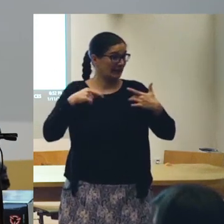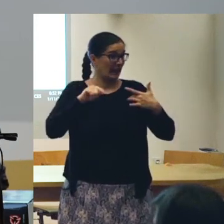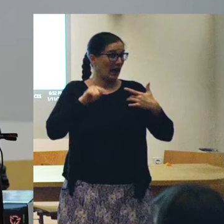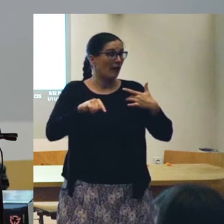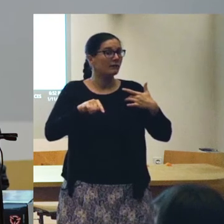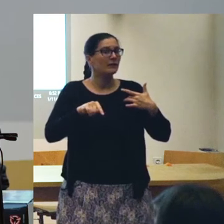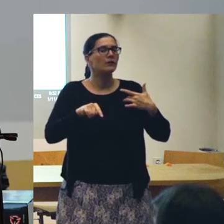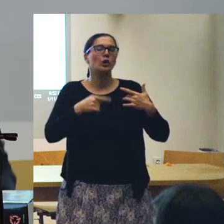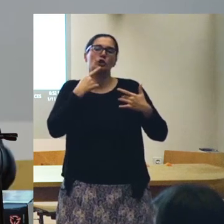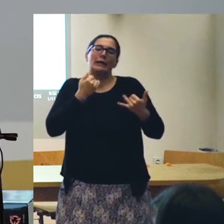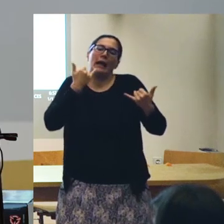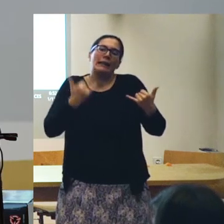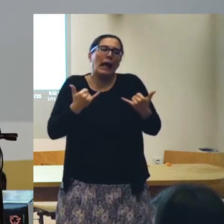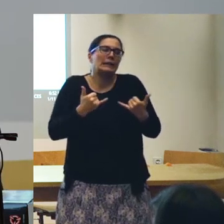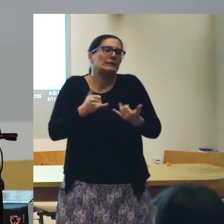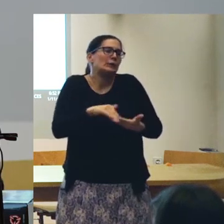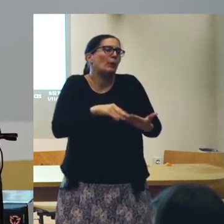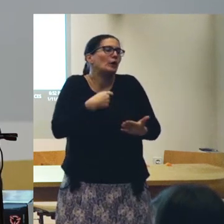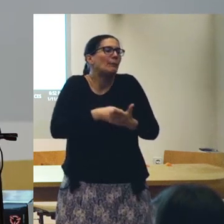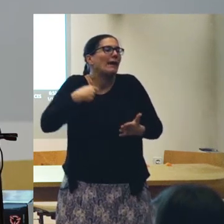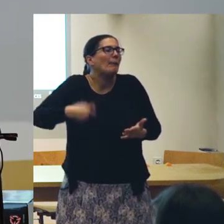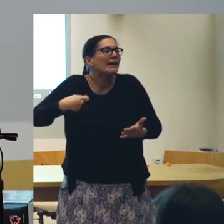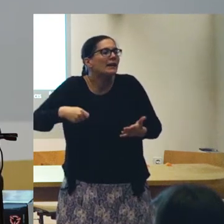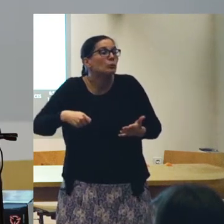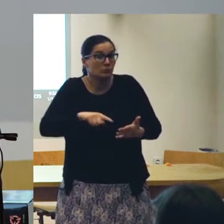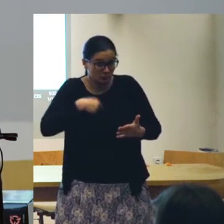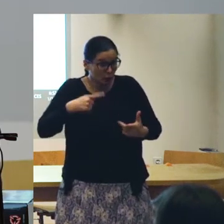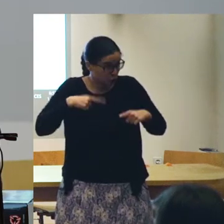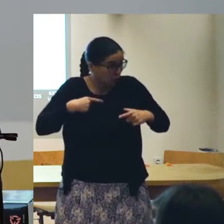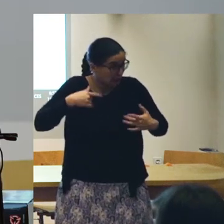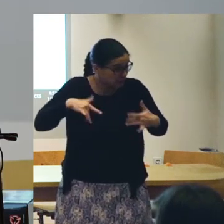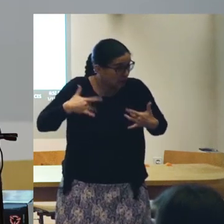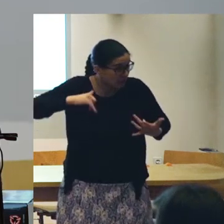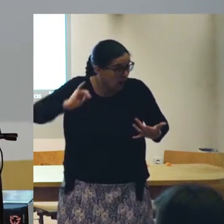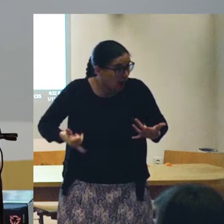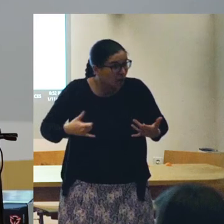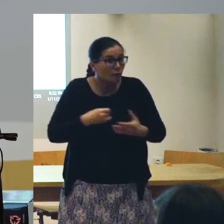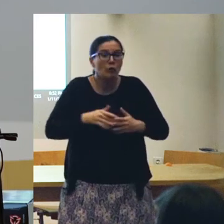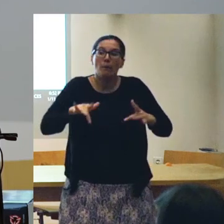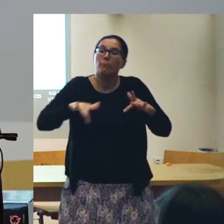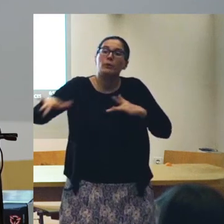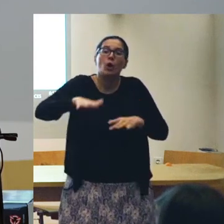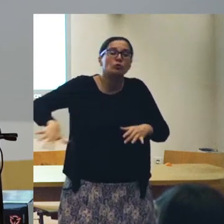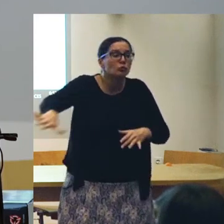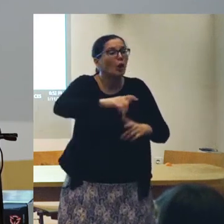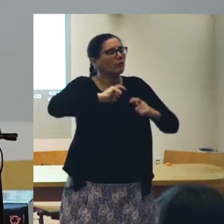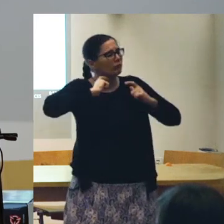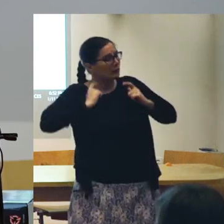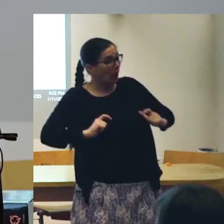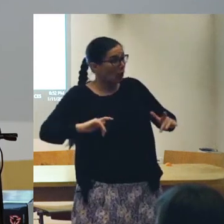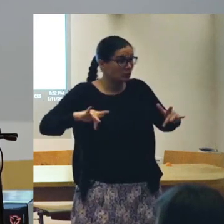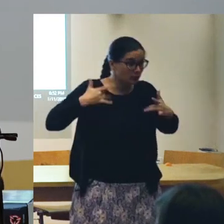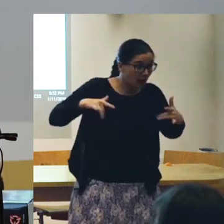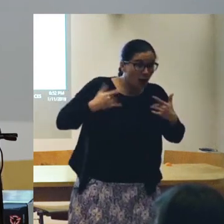v neskoro kapitalistickej spoločnosti, ako my vlastne žijeme zdravie, ako žijeme svoj fyzický priestor, ako žijeme svoj mentálny priestor, s akými bariérami